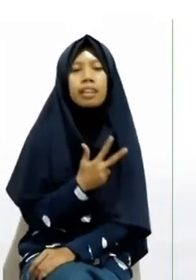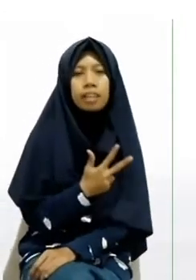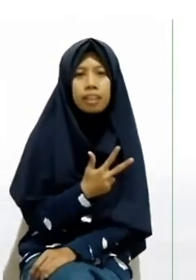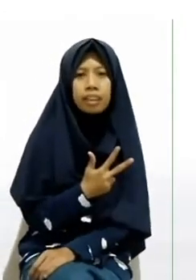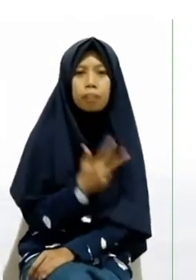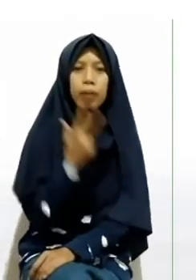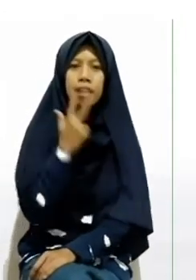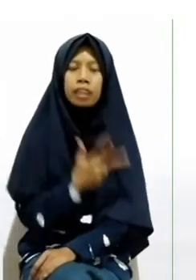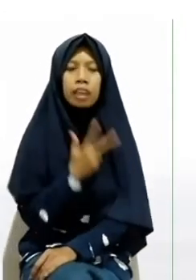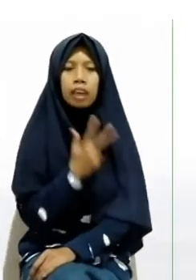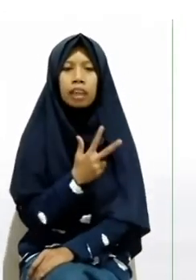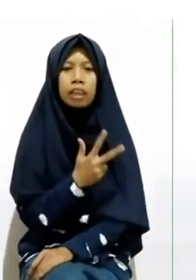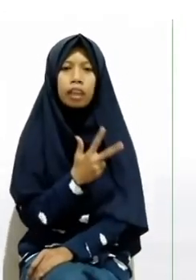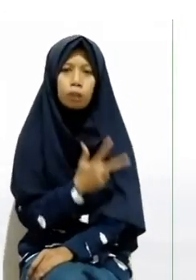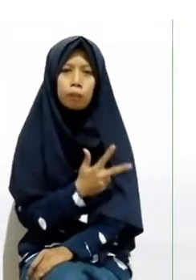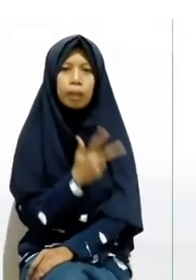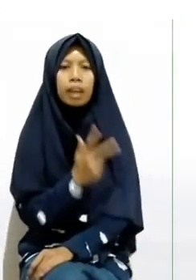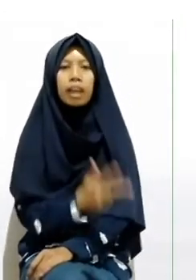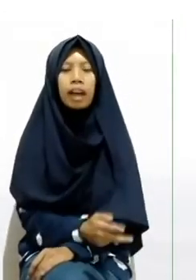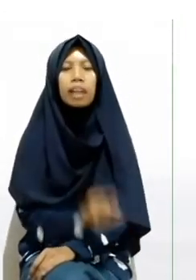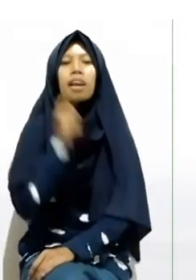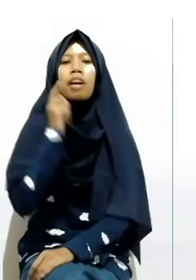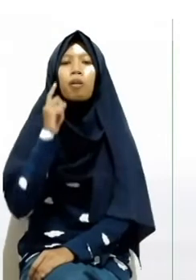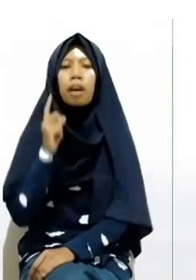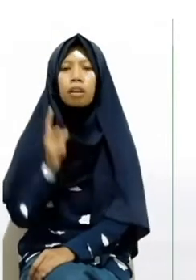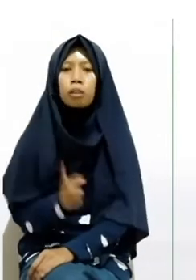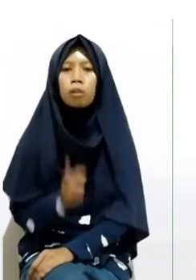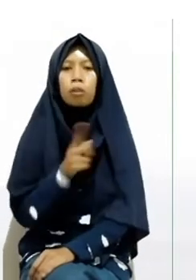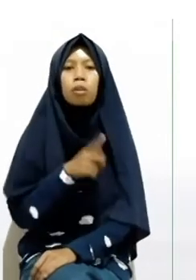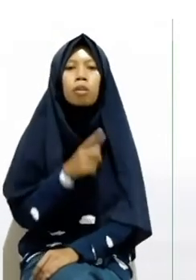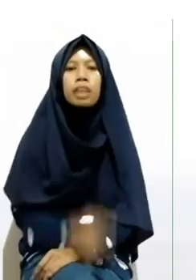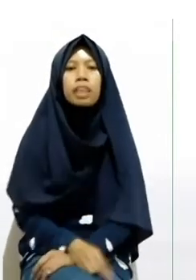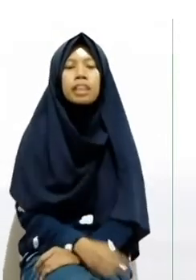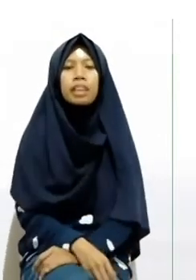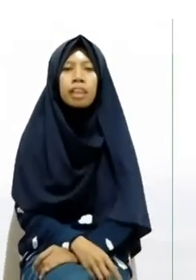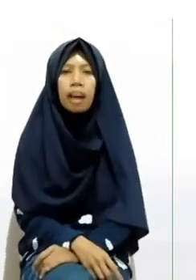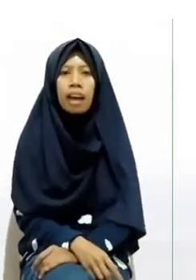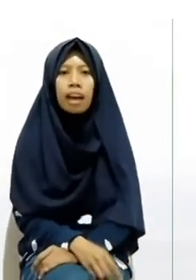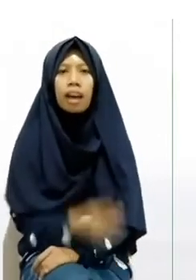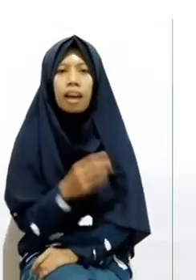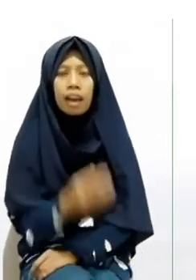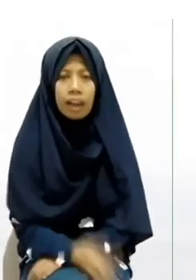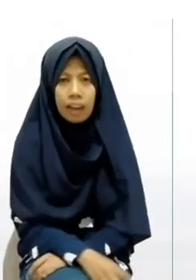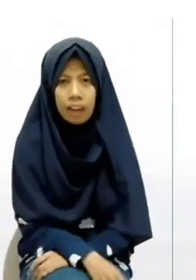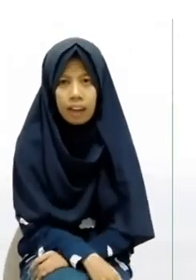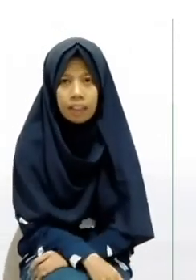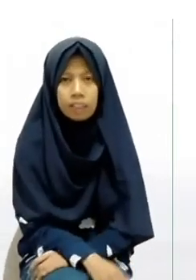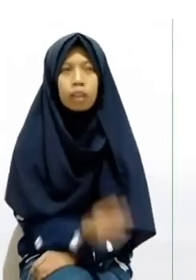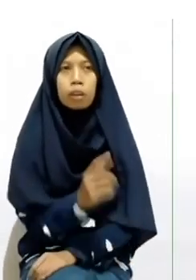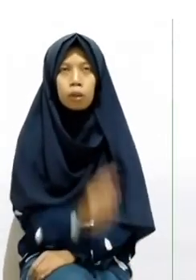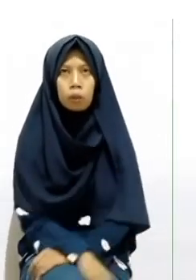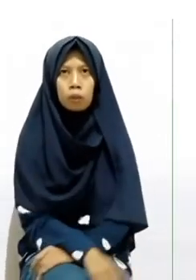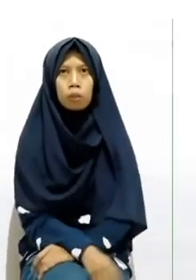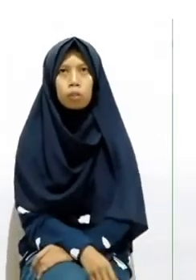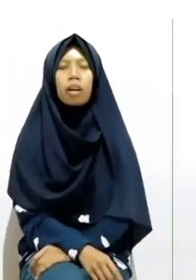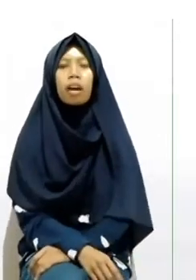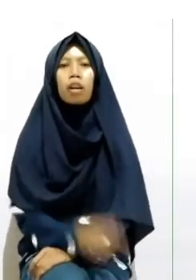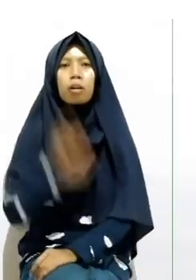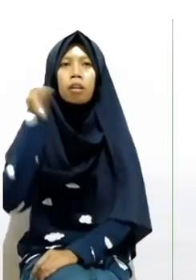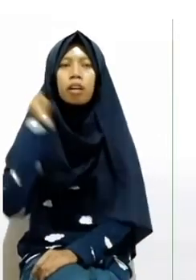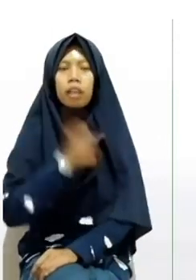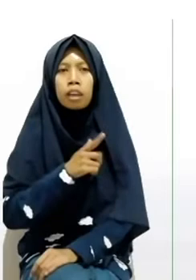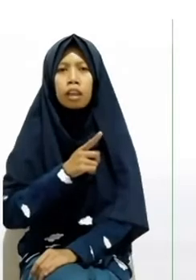alhaji pm3 kali itu menandakan waktu untuk istirahat hat Terus